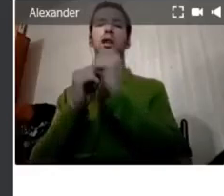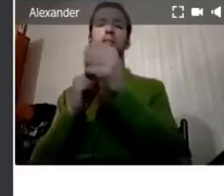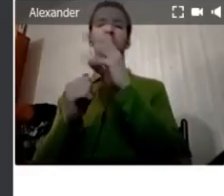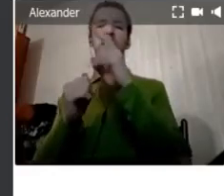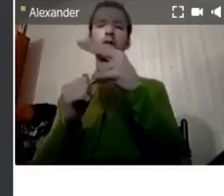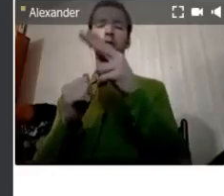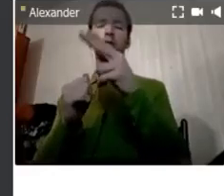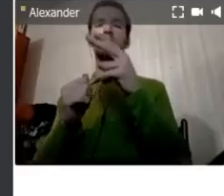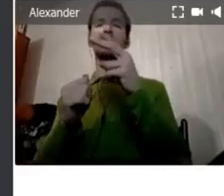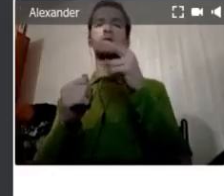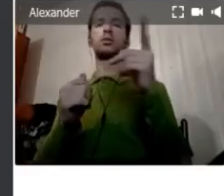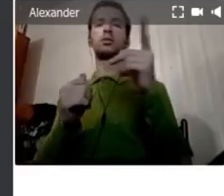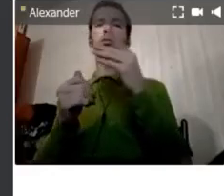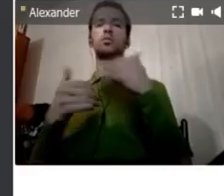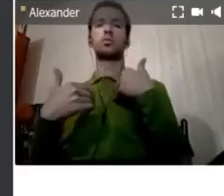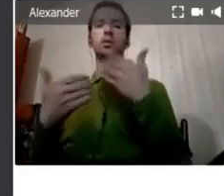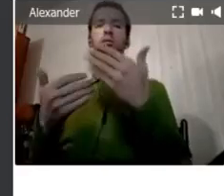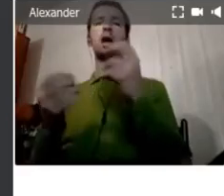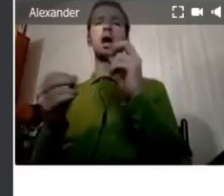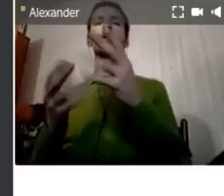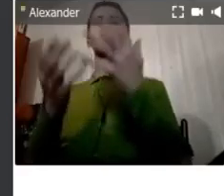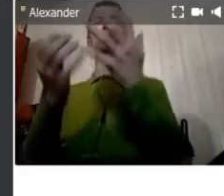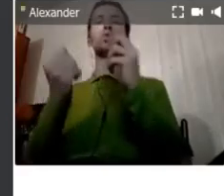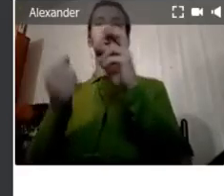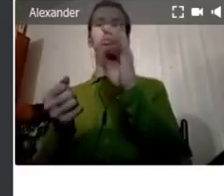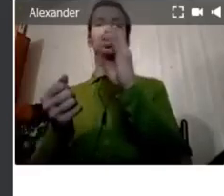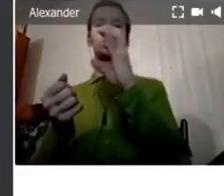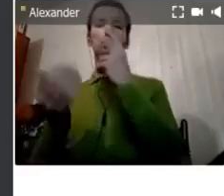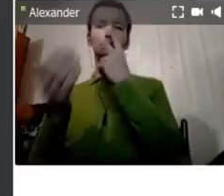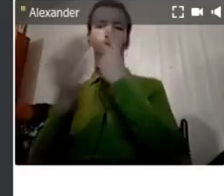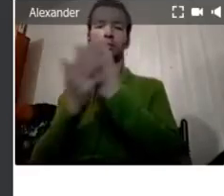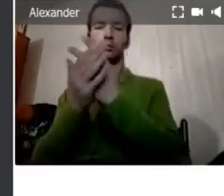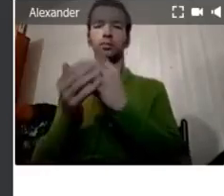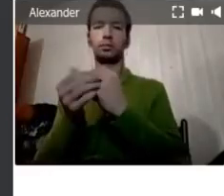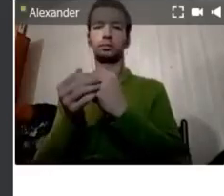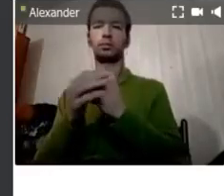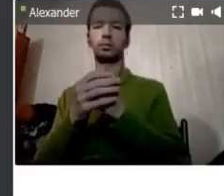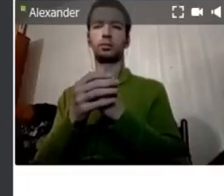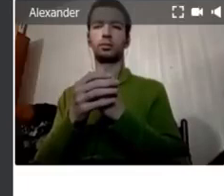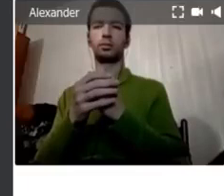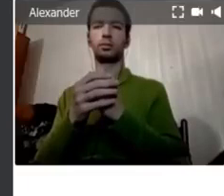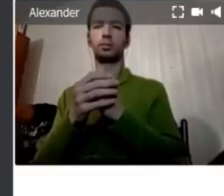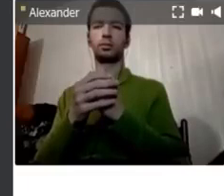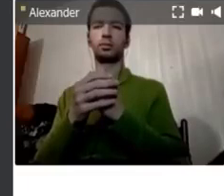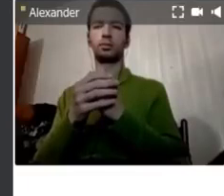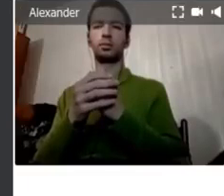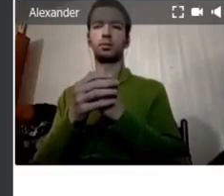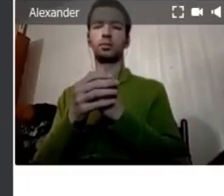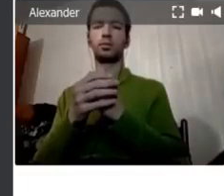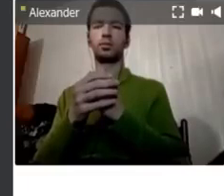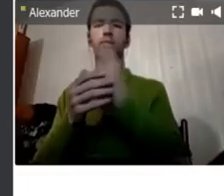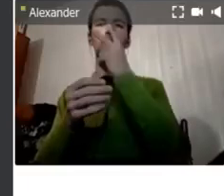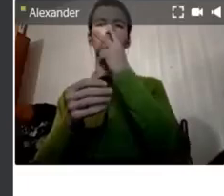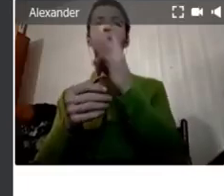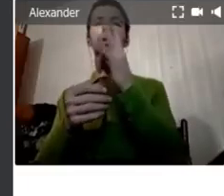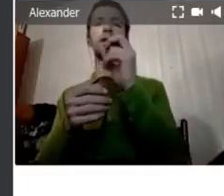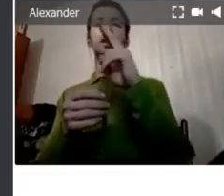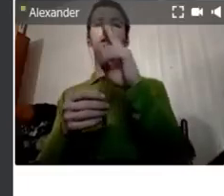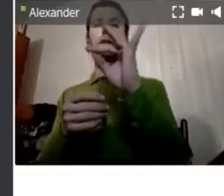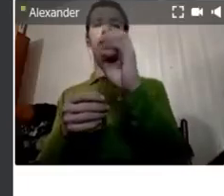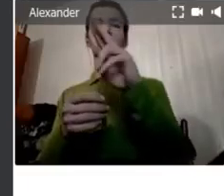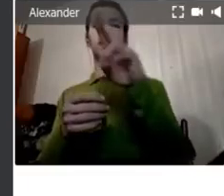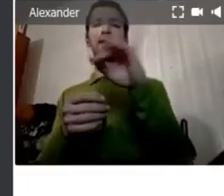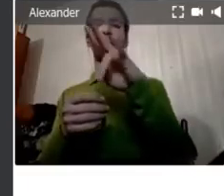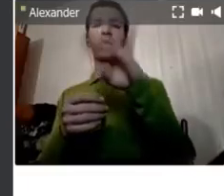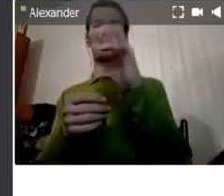евро, а мне упало 810 евро. Причем это за один день, смотрите, 810, 9, 1, 45, 26. То есть около